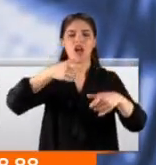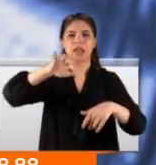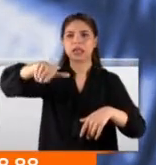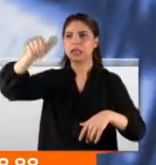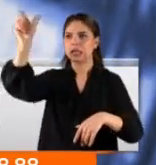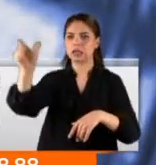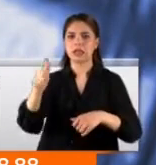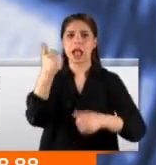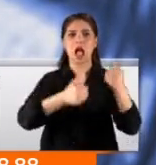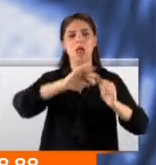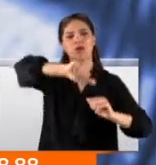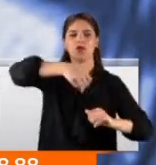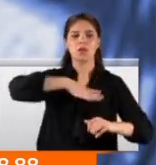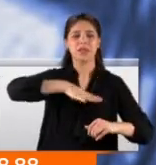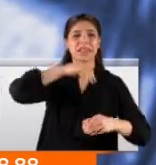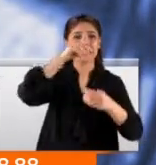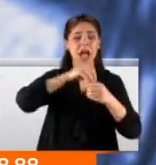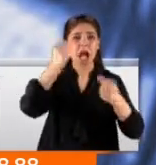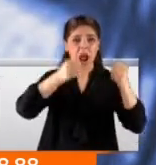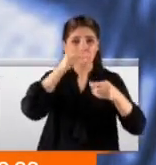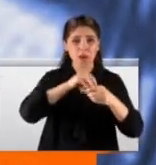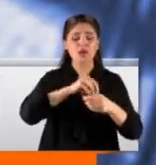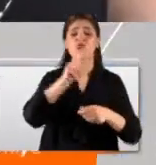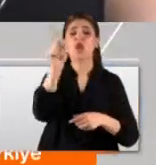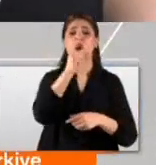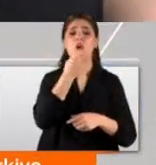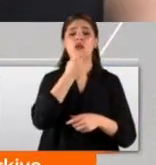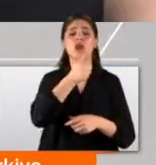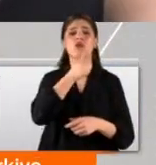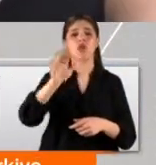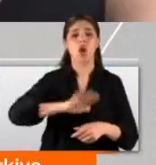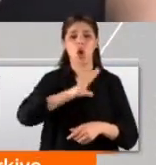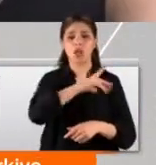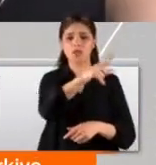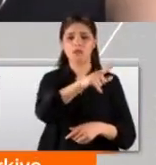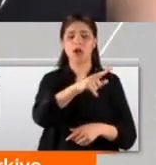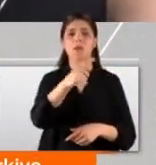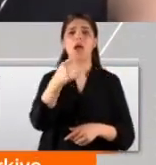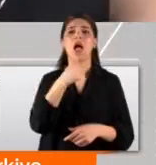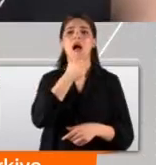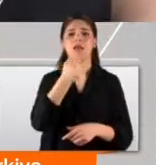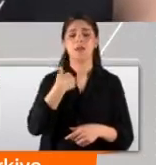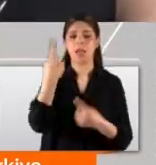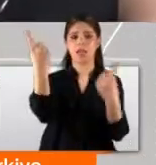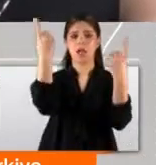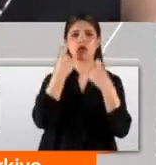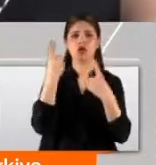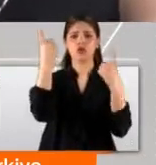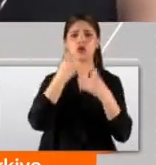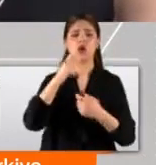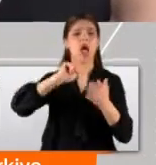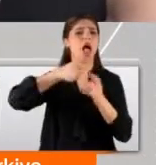hamle yaptı. Üstelik içinde 10 yaşındaki Denizhan vardı. Adam bana sordu, anahtar nerede, anahtar nerede diye defalarca bunu